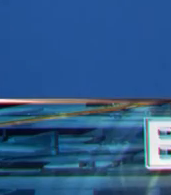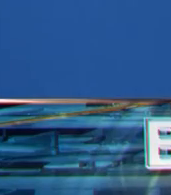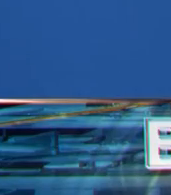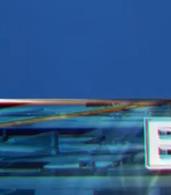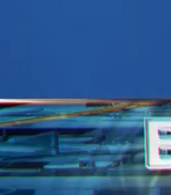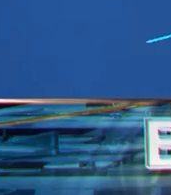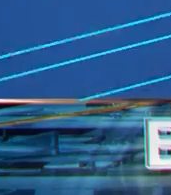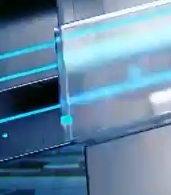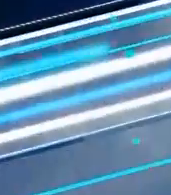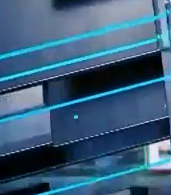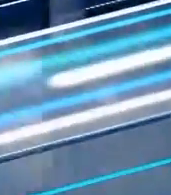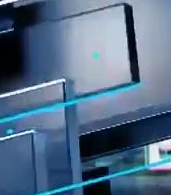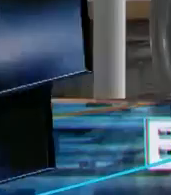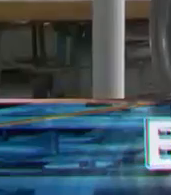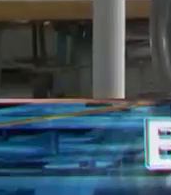тартты.